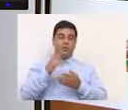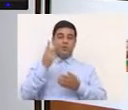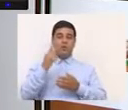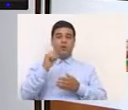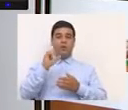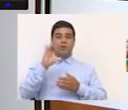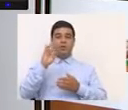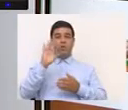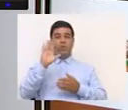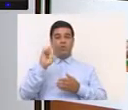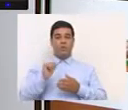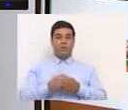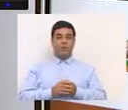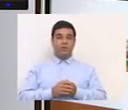основы.